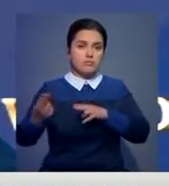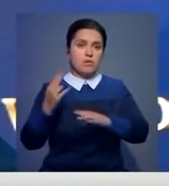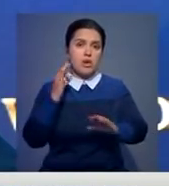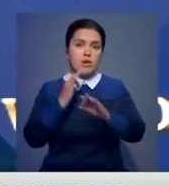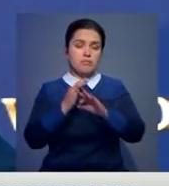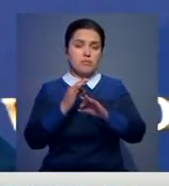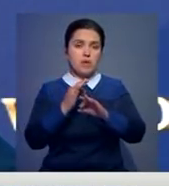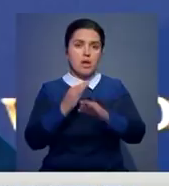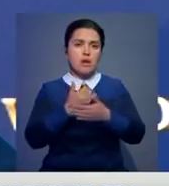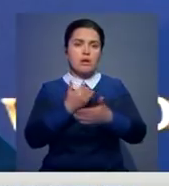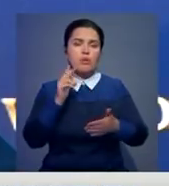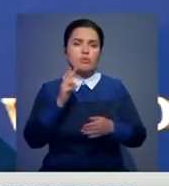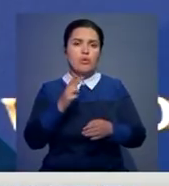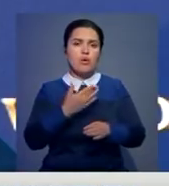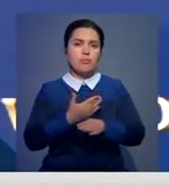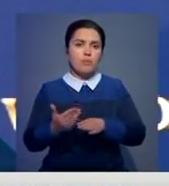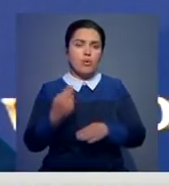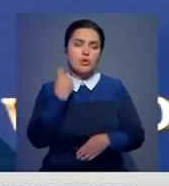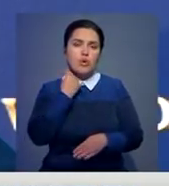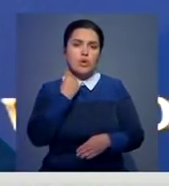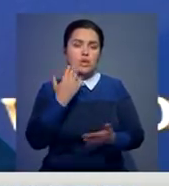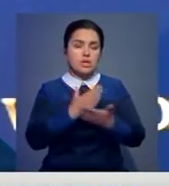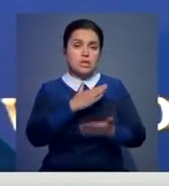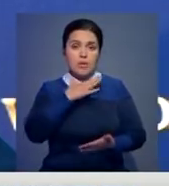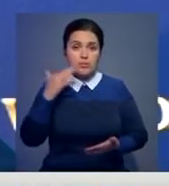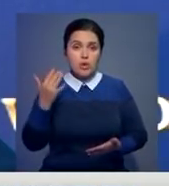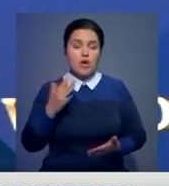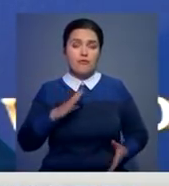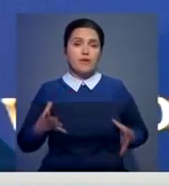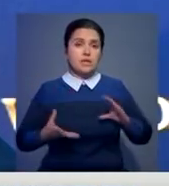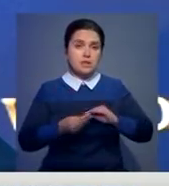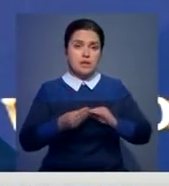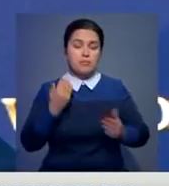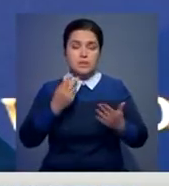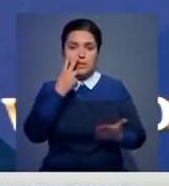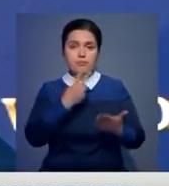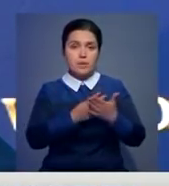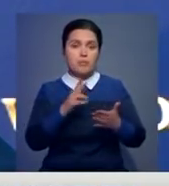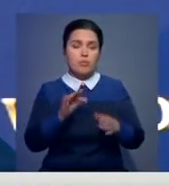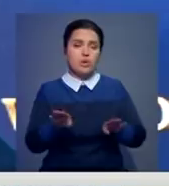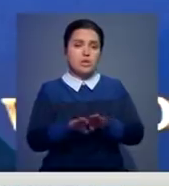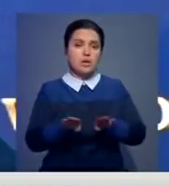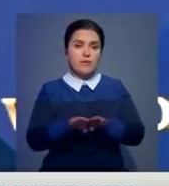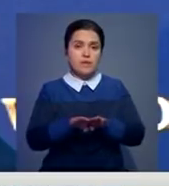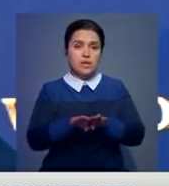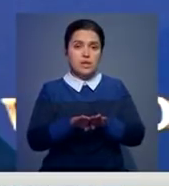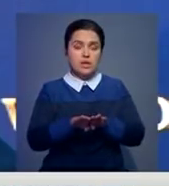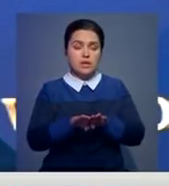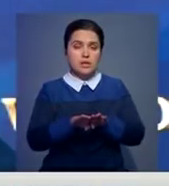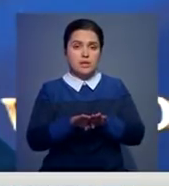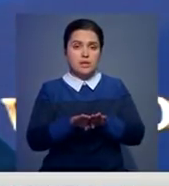нам ранее просроченные долги. Но в целом, если смотреть по сравнению с теми